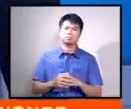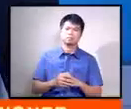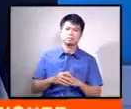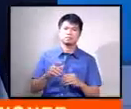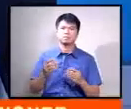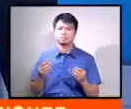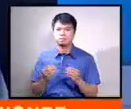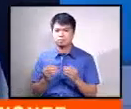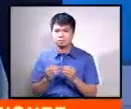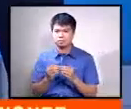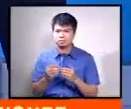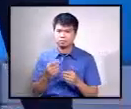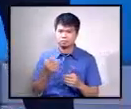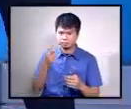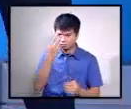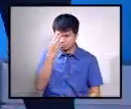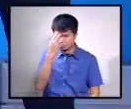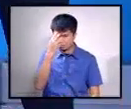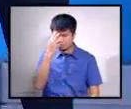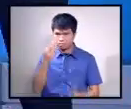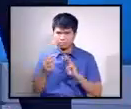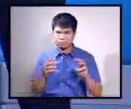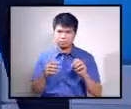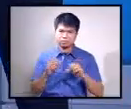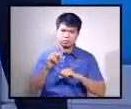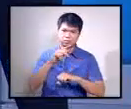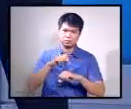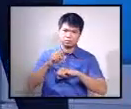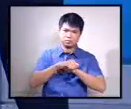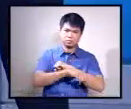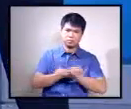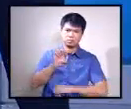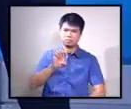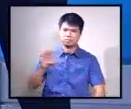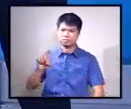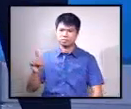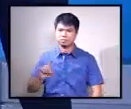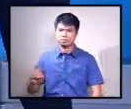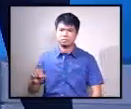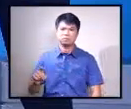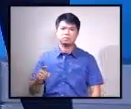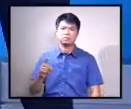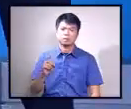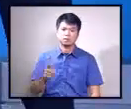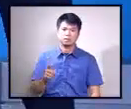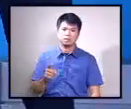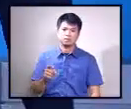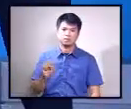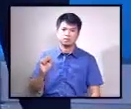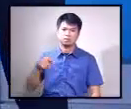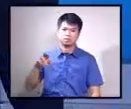Marami mga misconceptions tungkol sa West Philippine Sea, sa ating Exclusive Economic Zone or EEZ at sa mismong Spratly